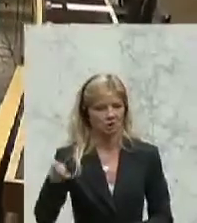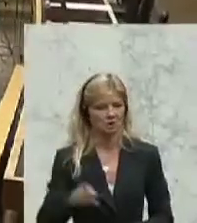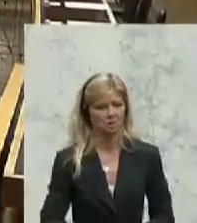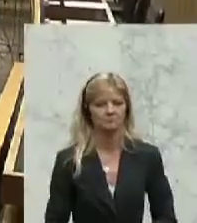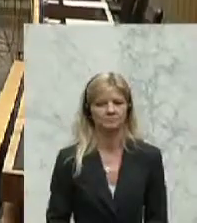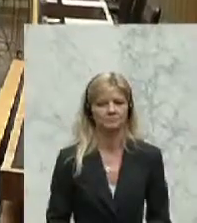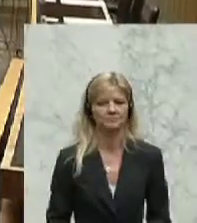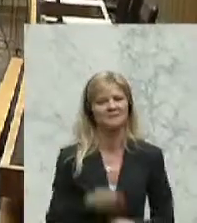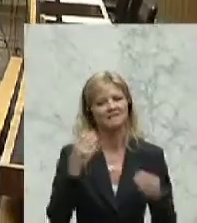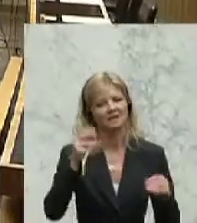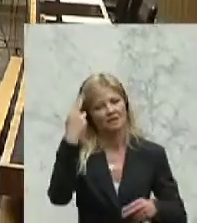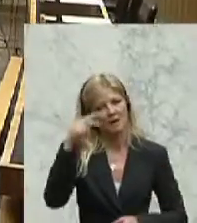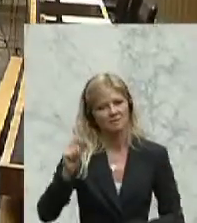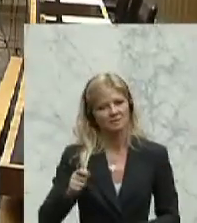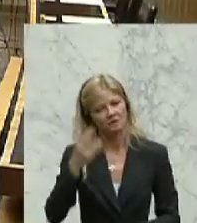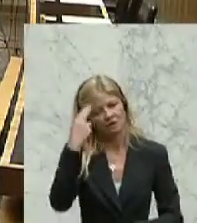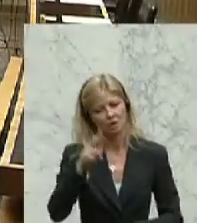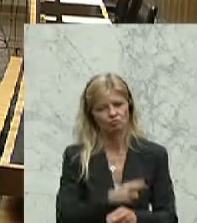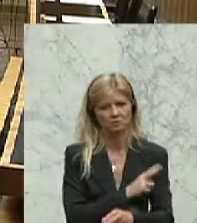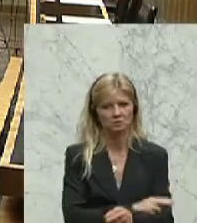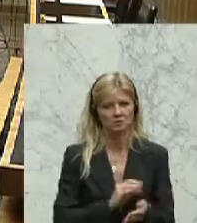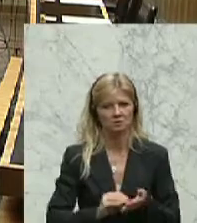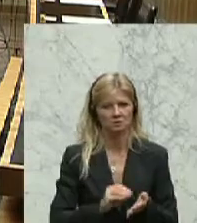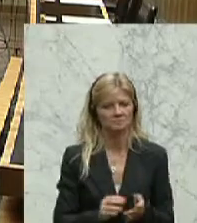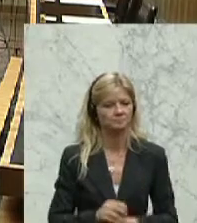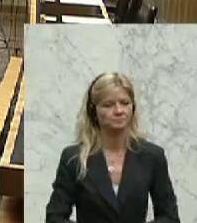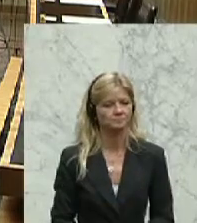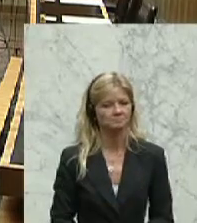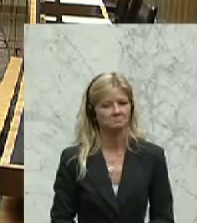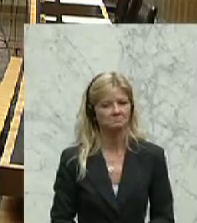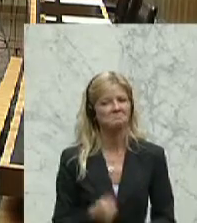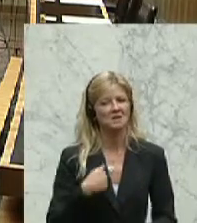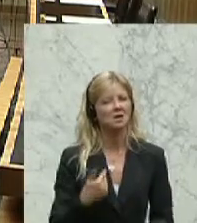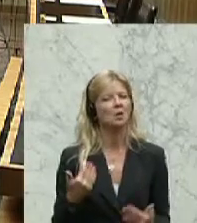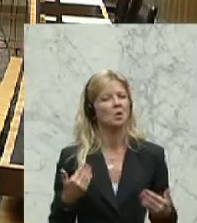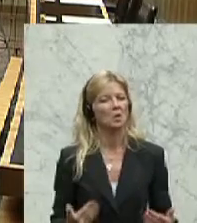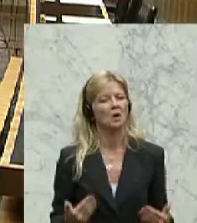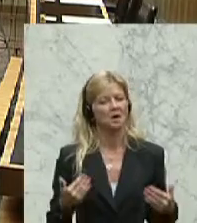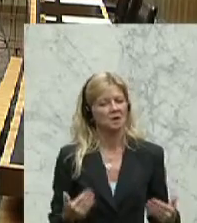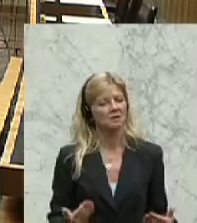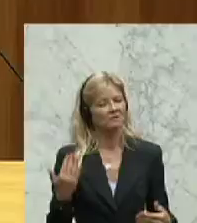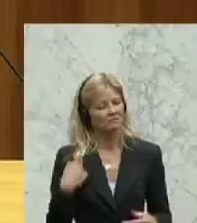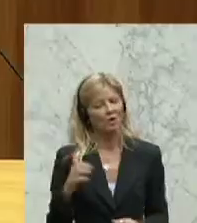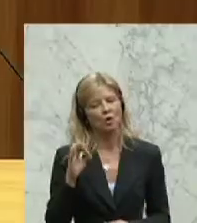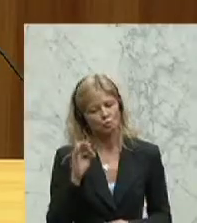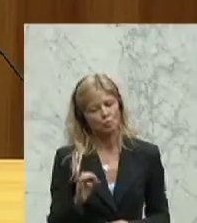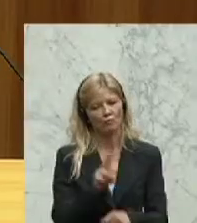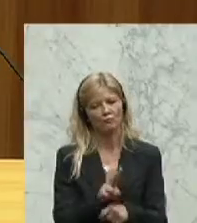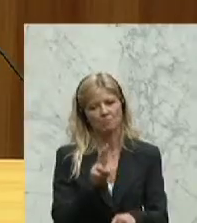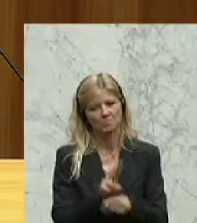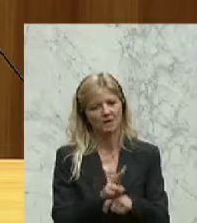staatssekretär ich habe sehr aufmerksam heute dem finanzminister dazu gehört